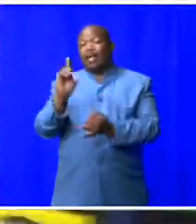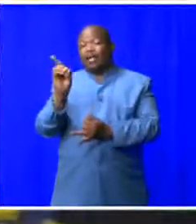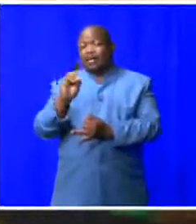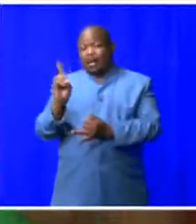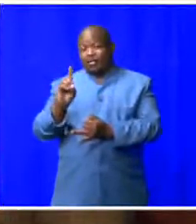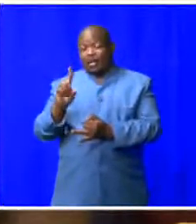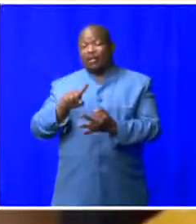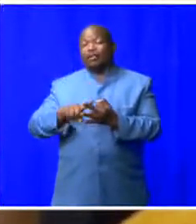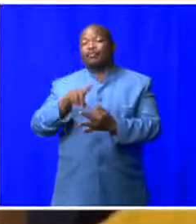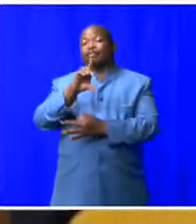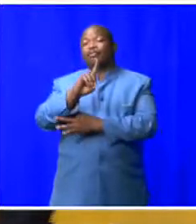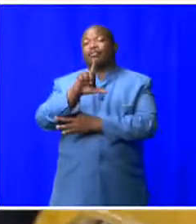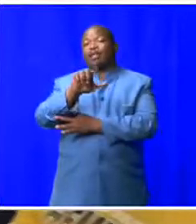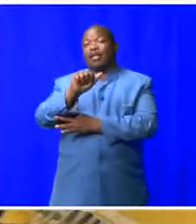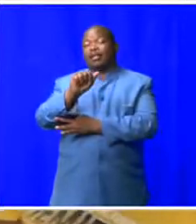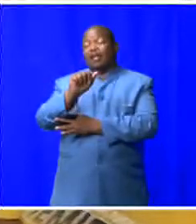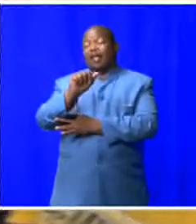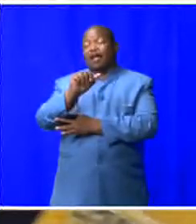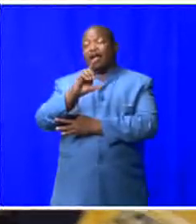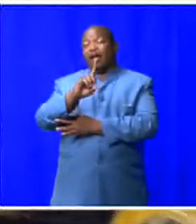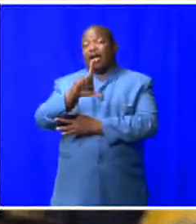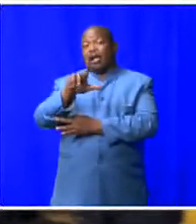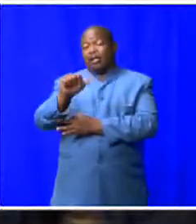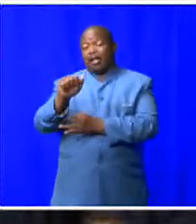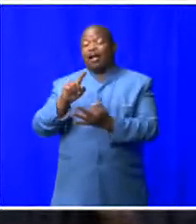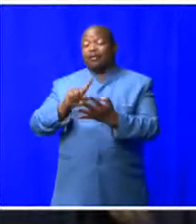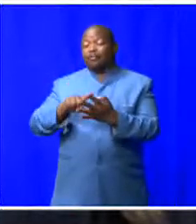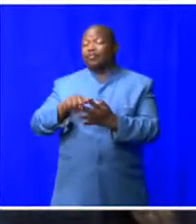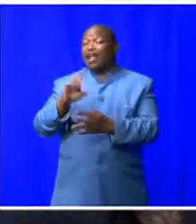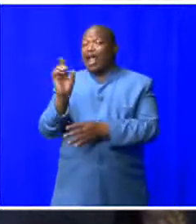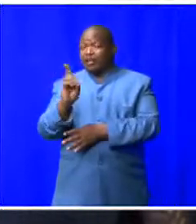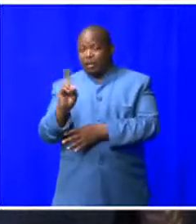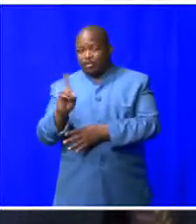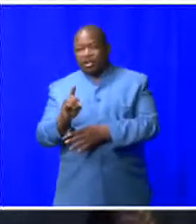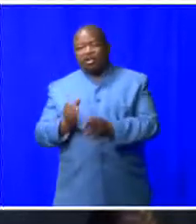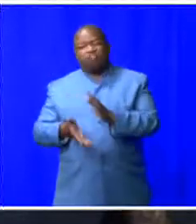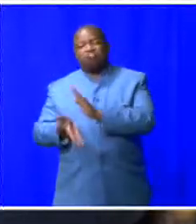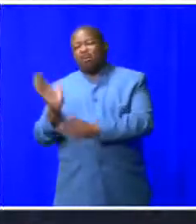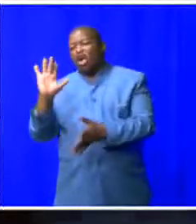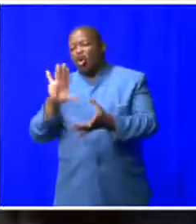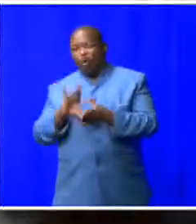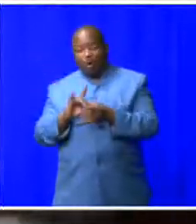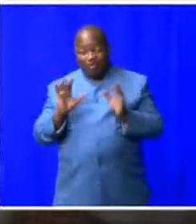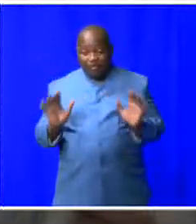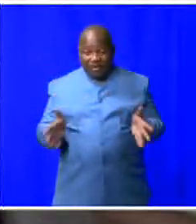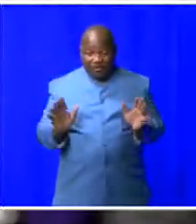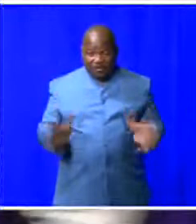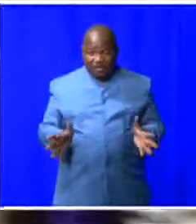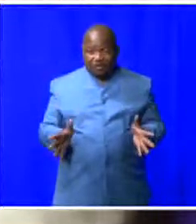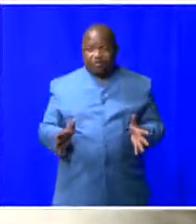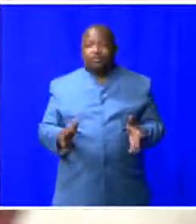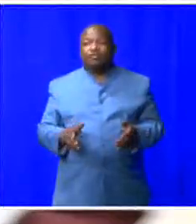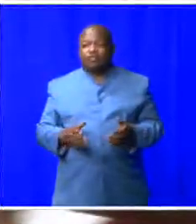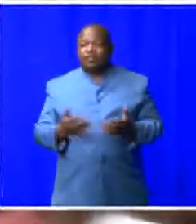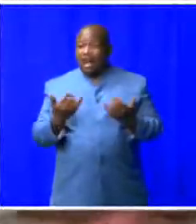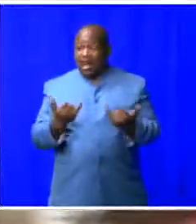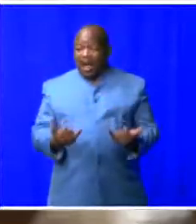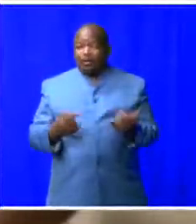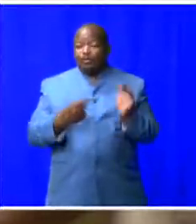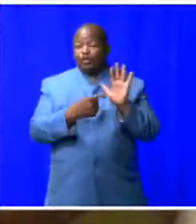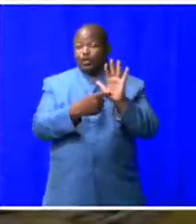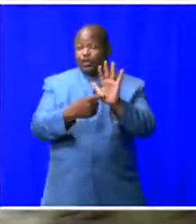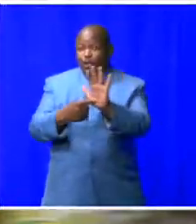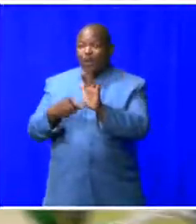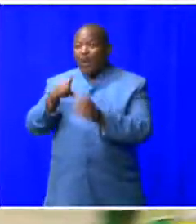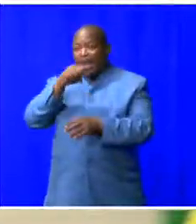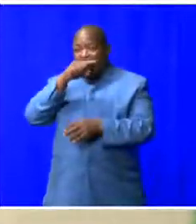akhondo ngawucela nje ukuthi umlangeni sekahamba hambe la ngembi kwalamabito alamagama labalwako njengoba sesicalile